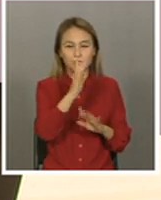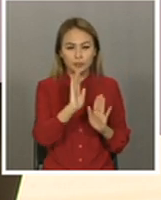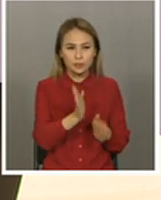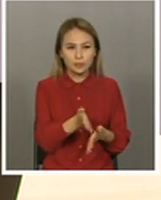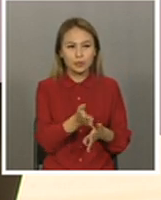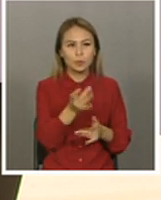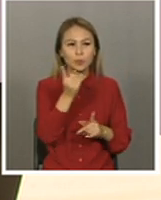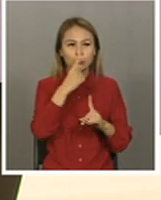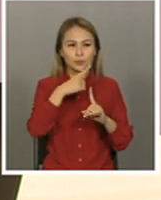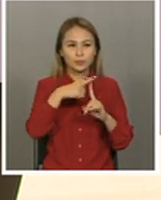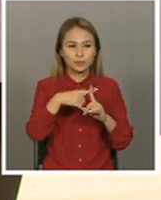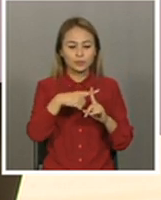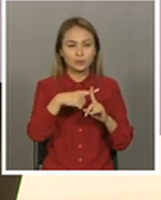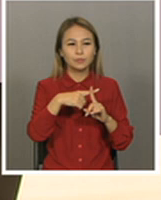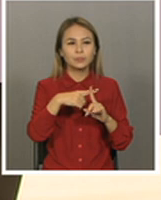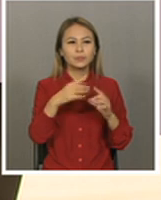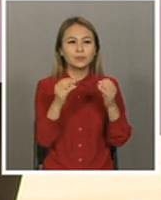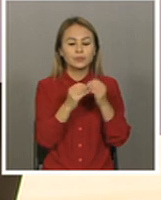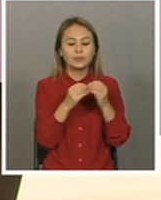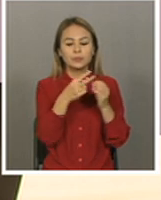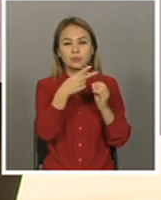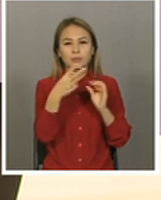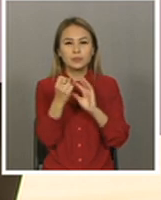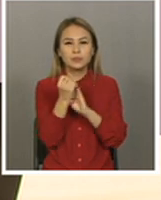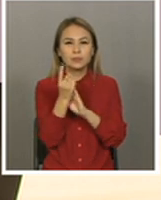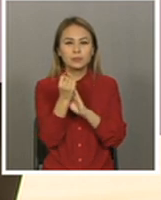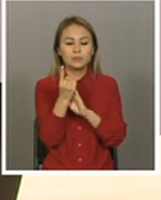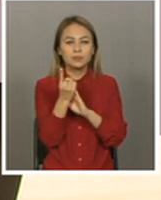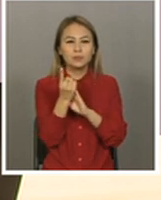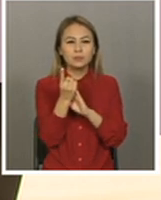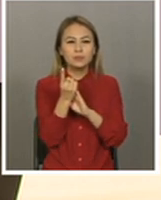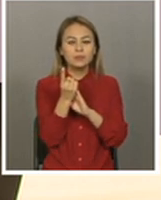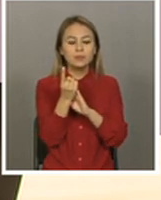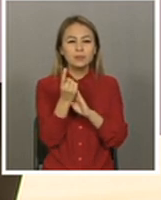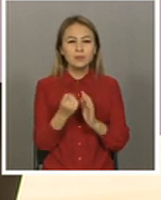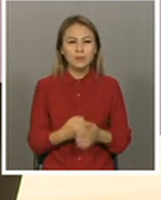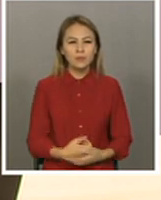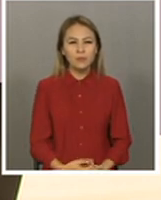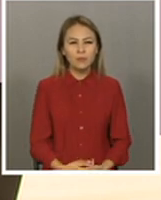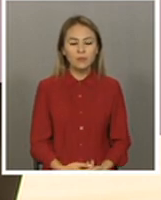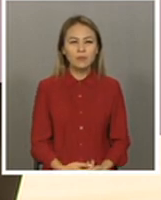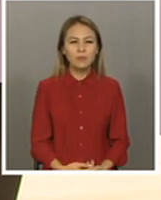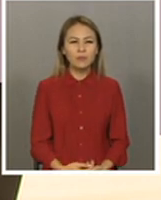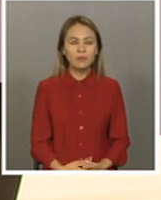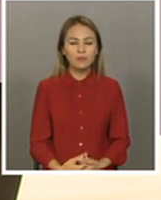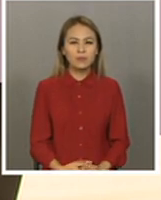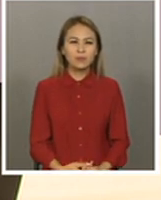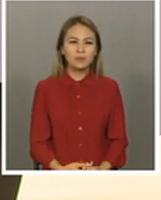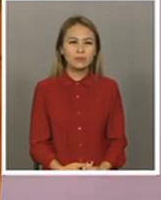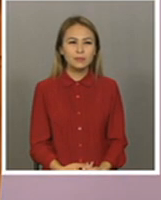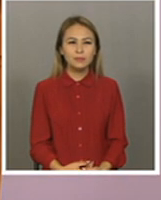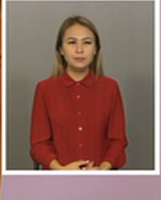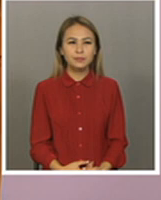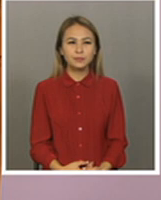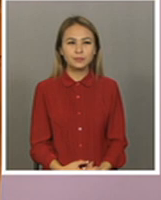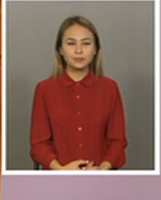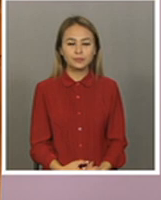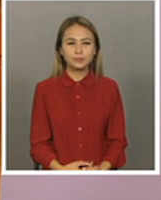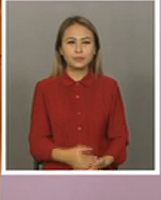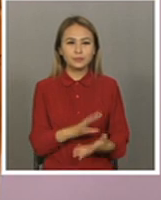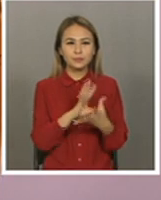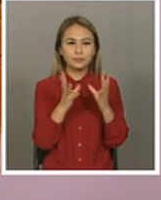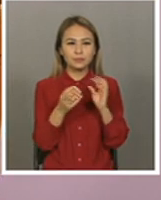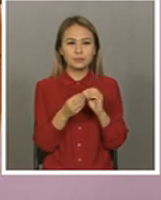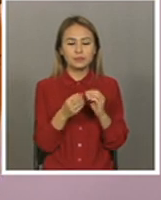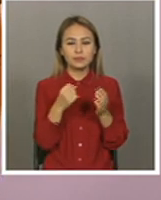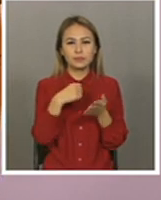тең. 1 бірлік пен 1 ондықтың қосындысы 1 ондық 1 бірлікке тең, яғни 11-ге тең. Демек, балалар,